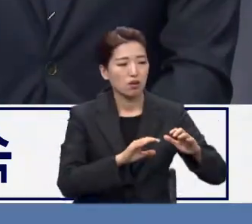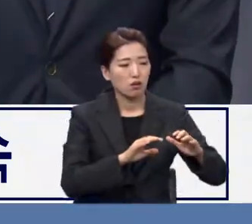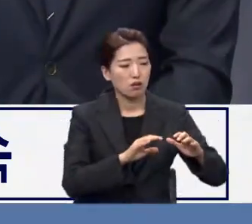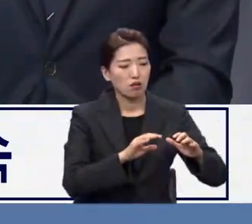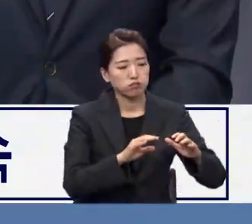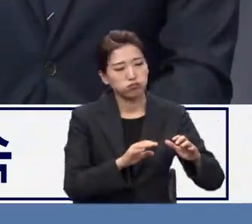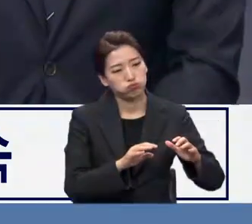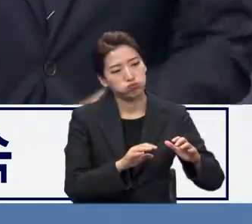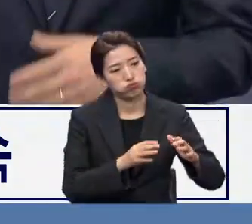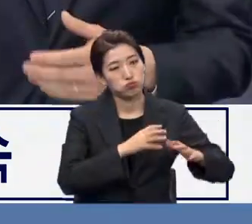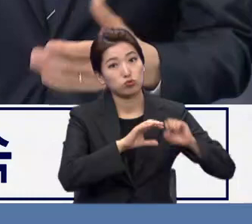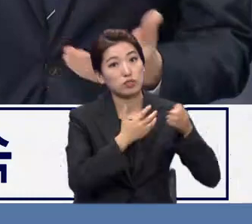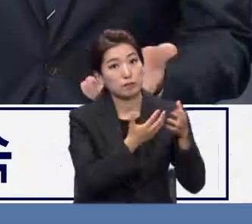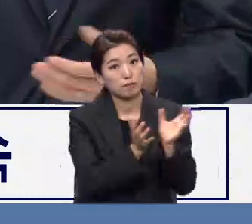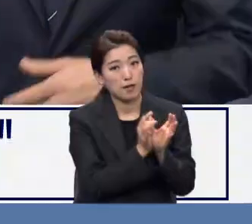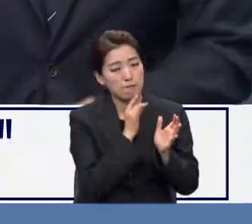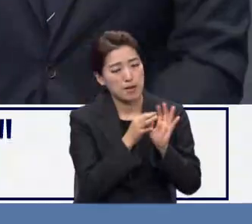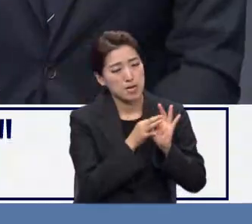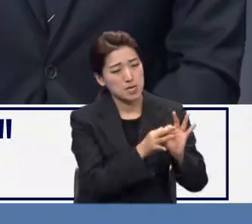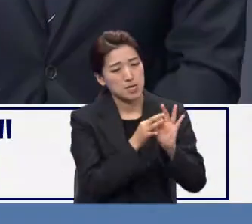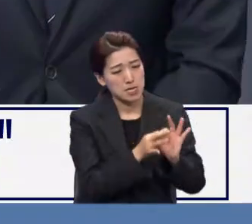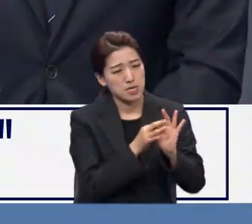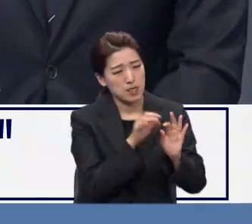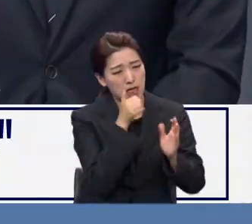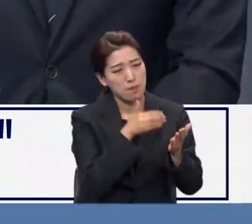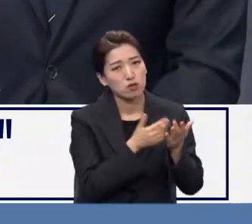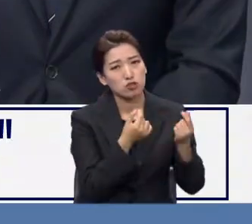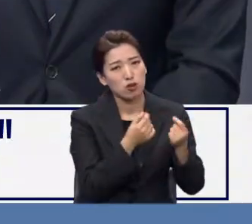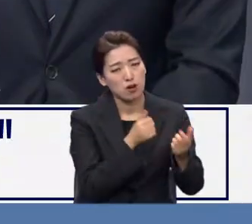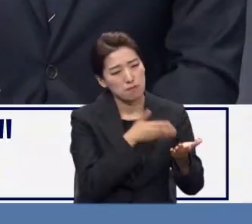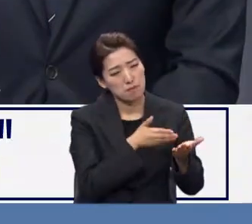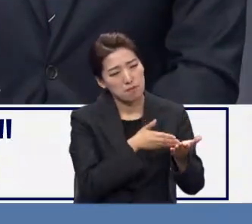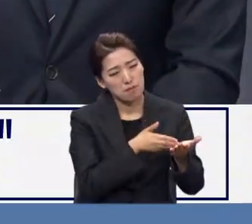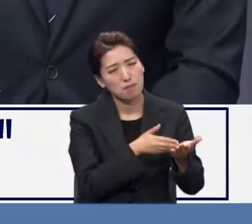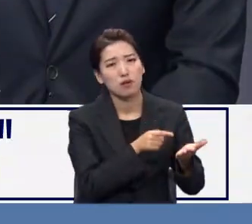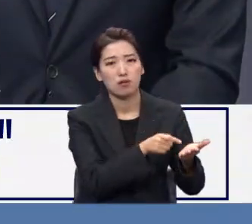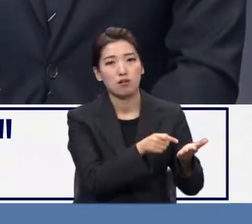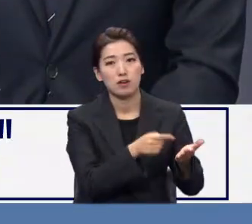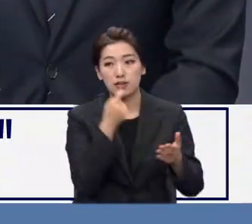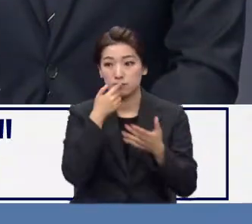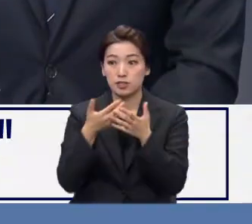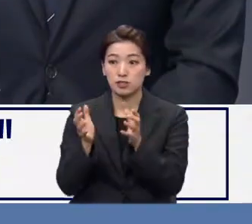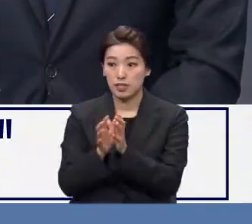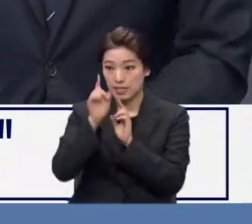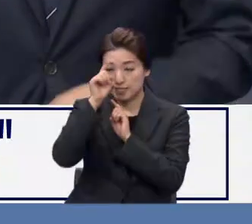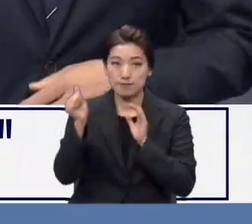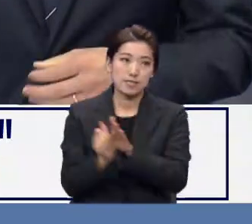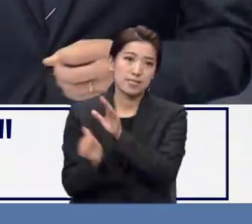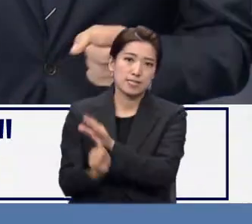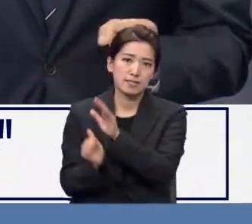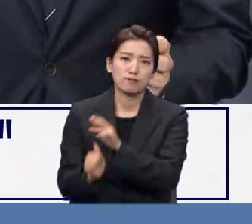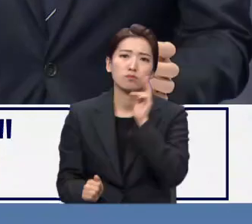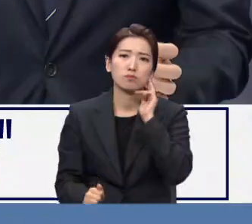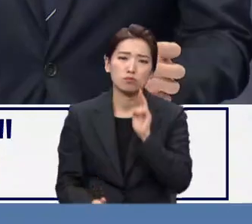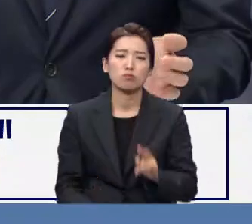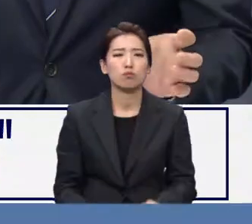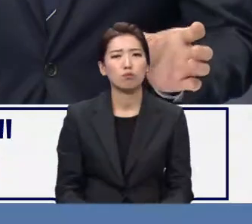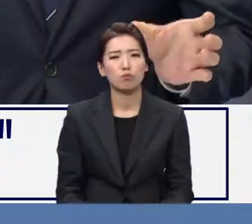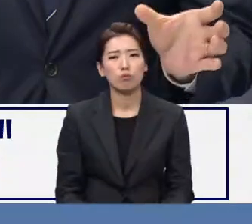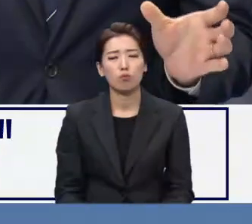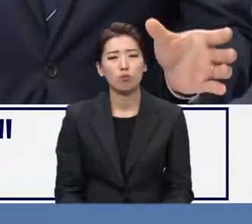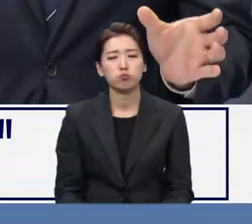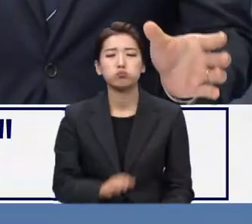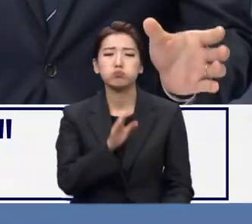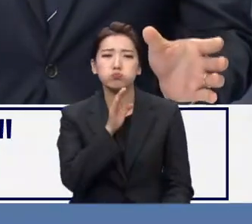대표를 공격하는데 아주 많은 발언을 하려 한다던가 이런 모습들이 보이니까 사실 정작 어 필요한 일에